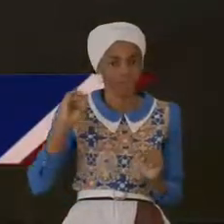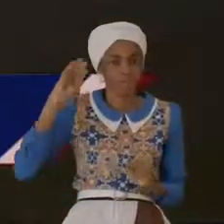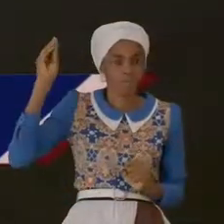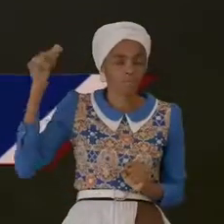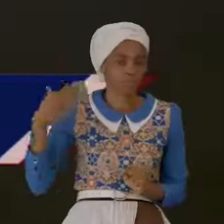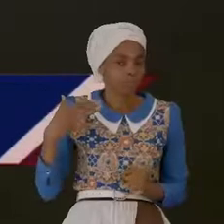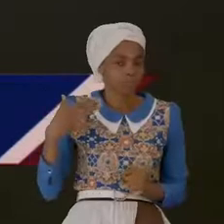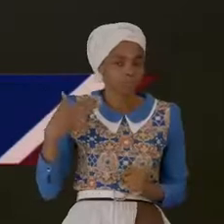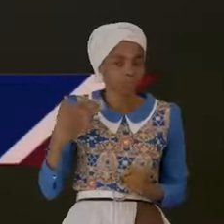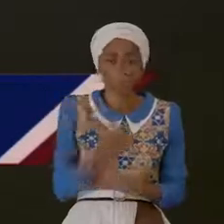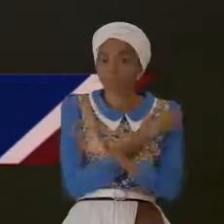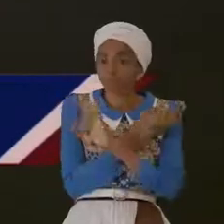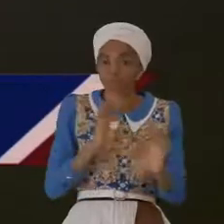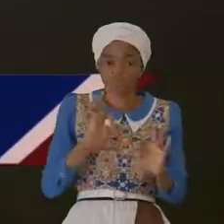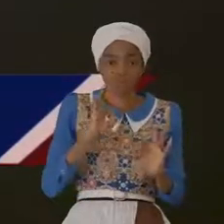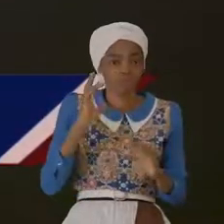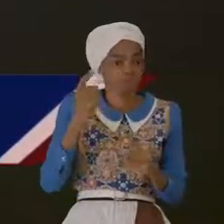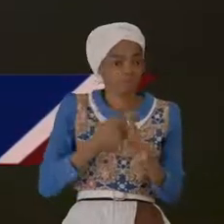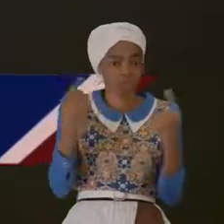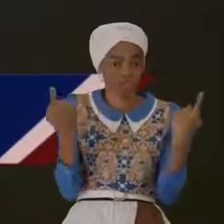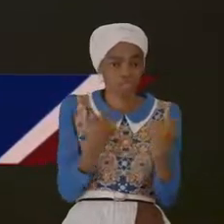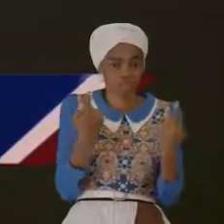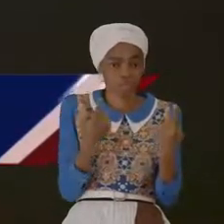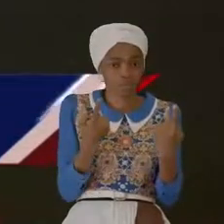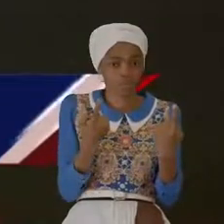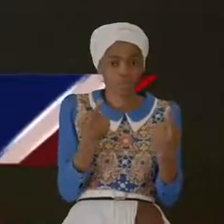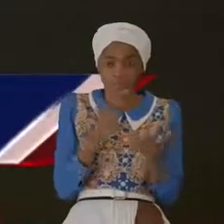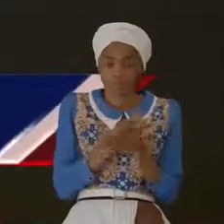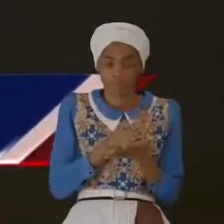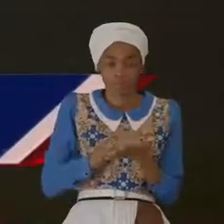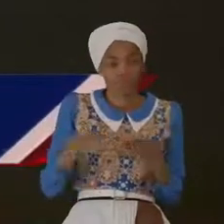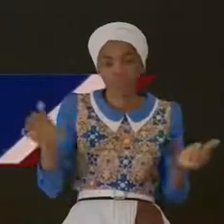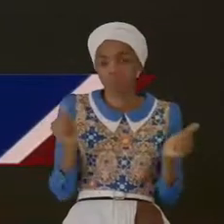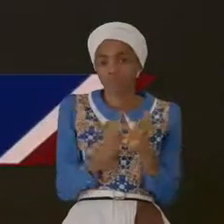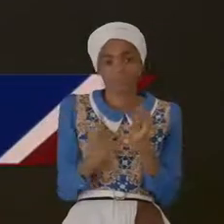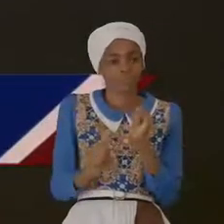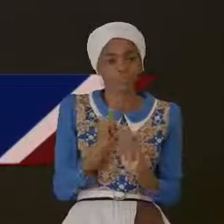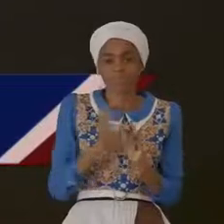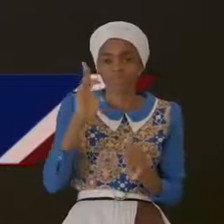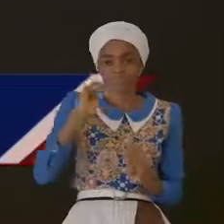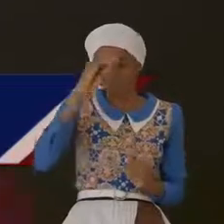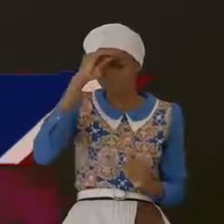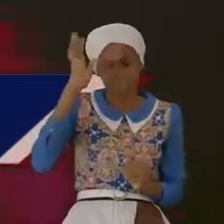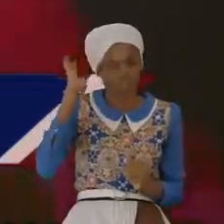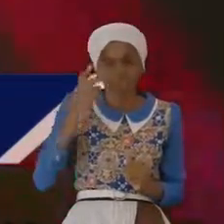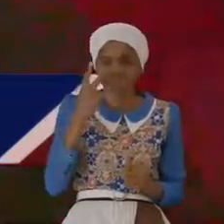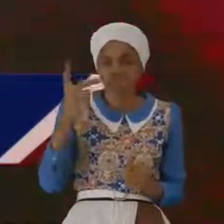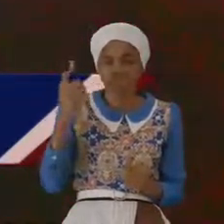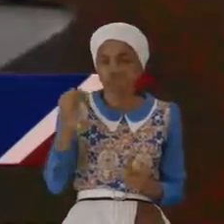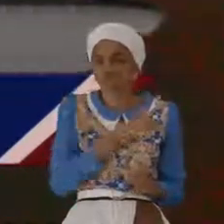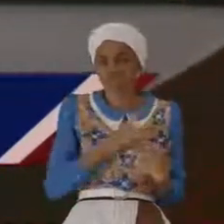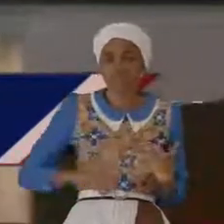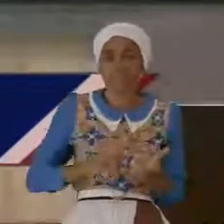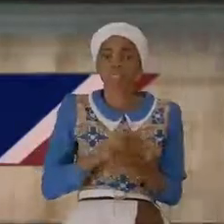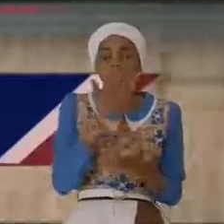par la grâce, l'affranchissement du péché, la sanctification sans laquelle personne ne verra le Seigneur,